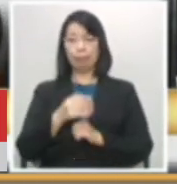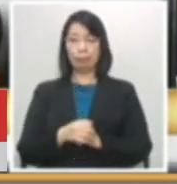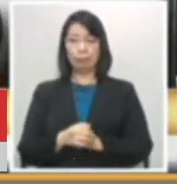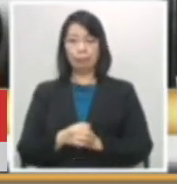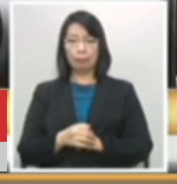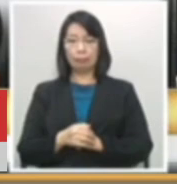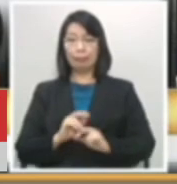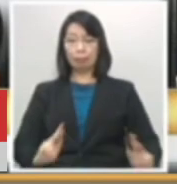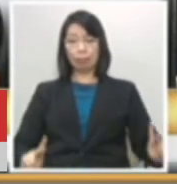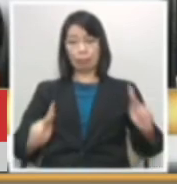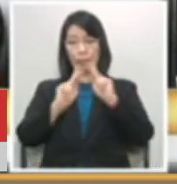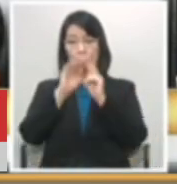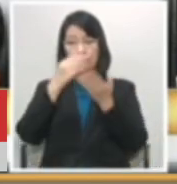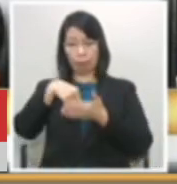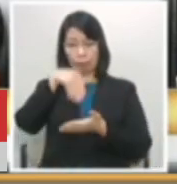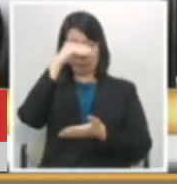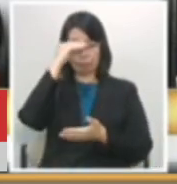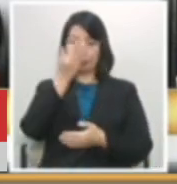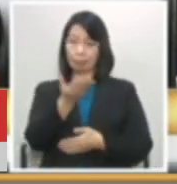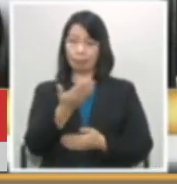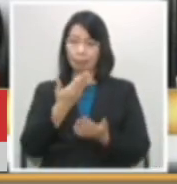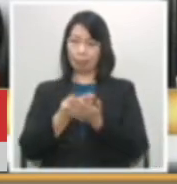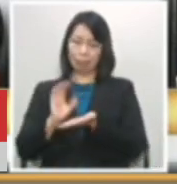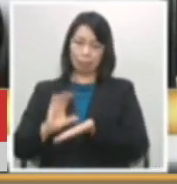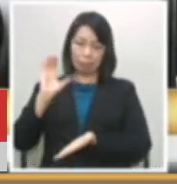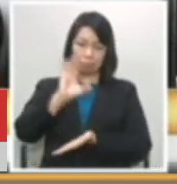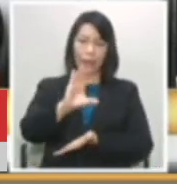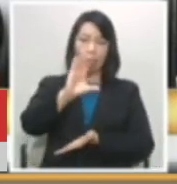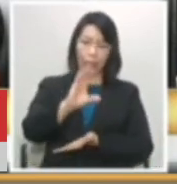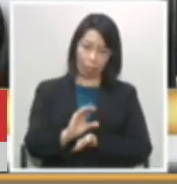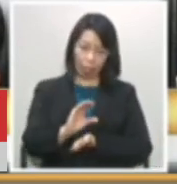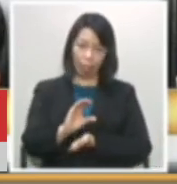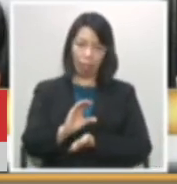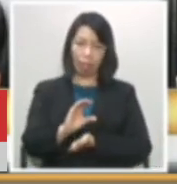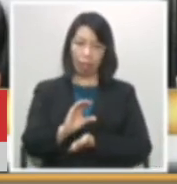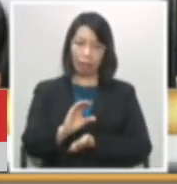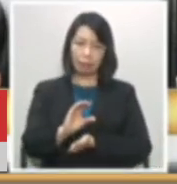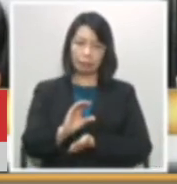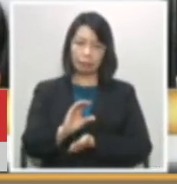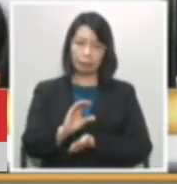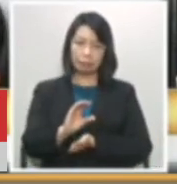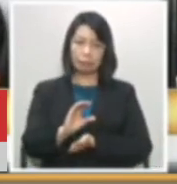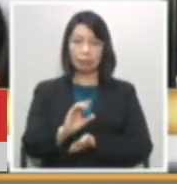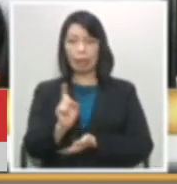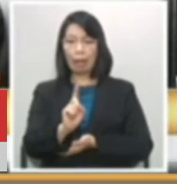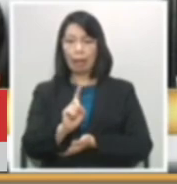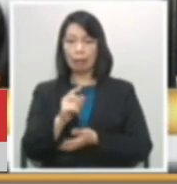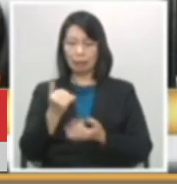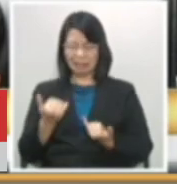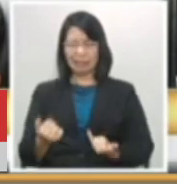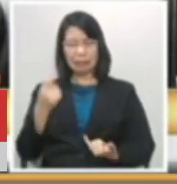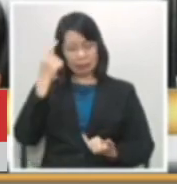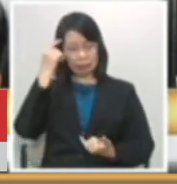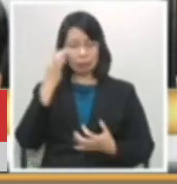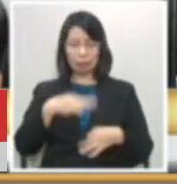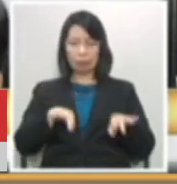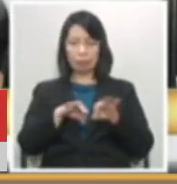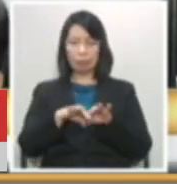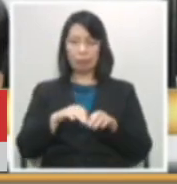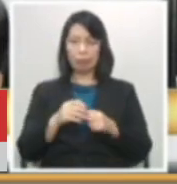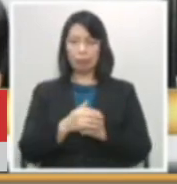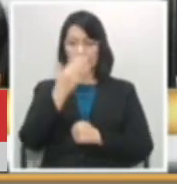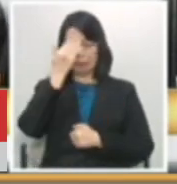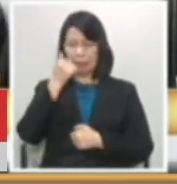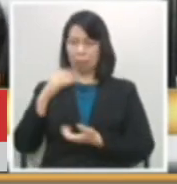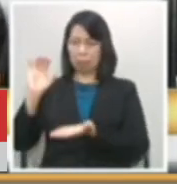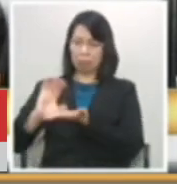ของกระทรวงศึกษาที่ได้รับงบประมาณลดลงนั้นคงไม่น่ากังวลเท่ากับการบริหารงบประมาณที่ขาดวิสัยทั